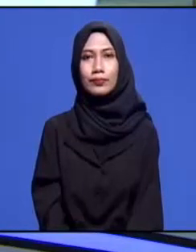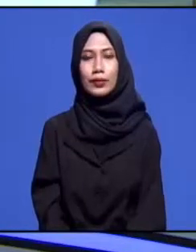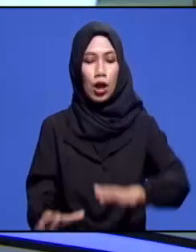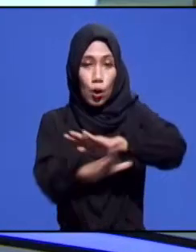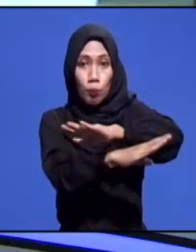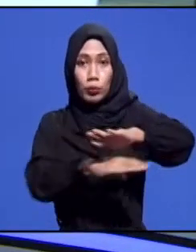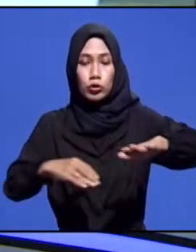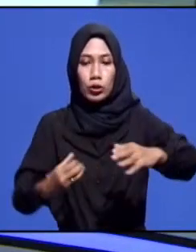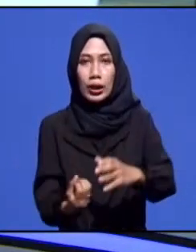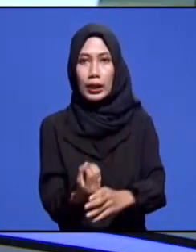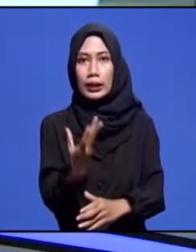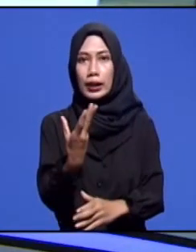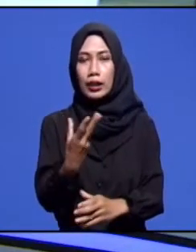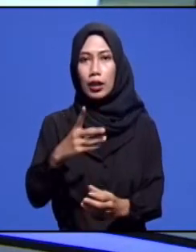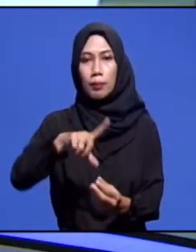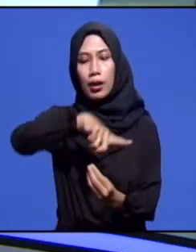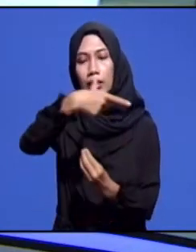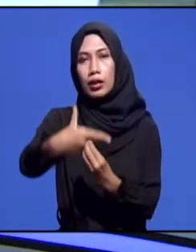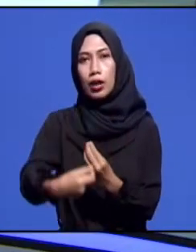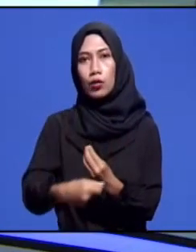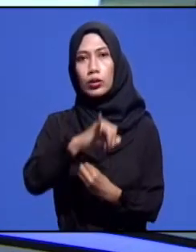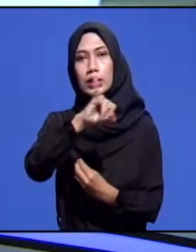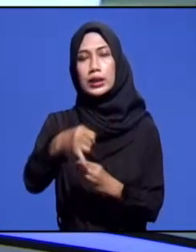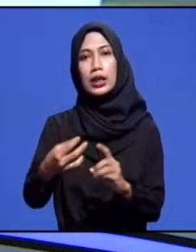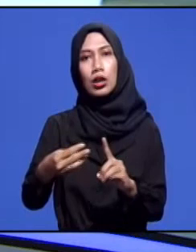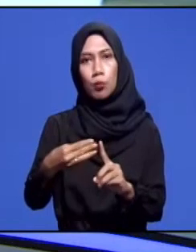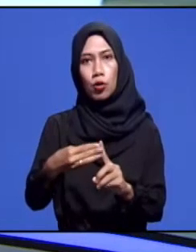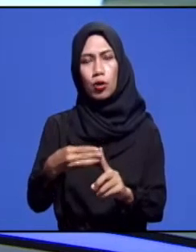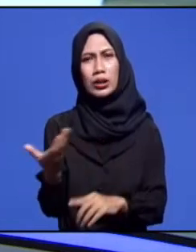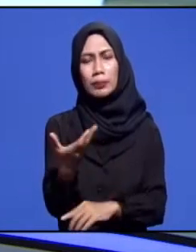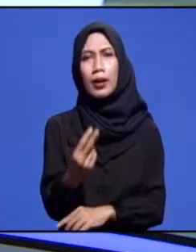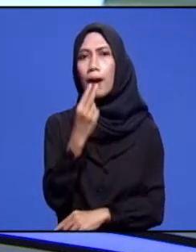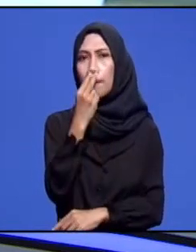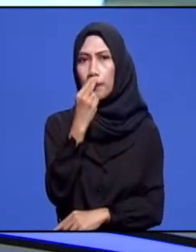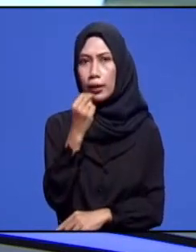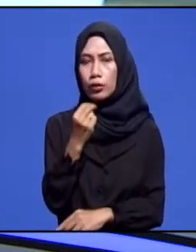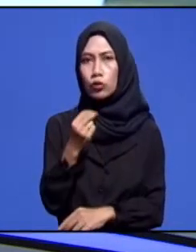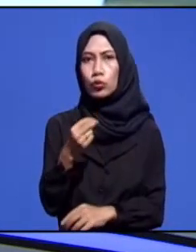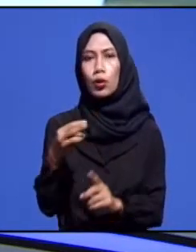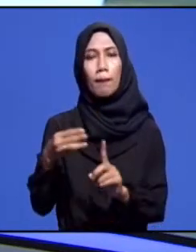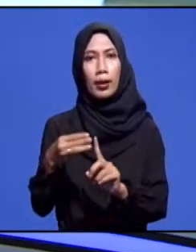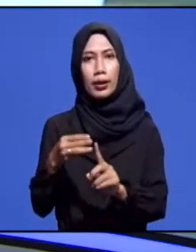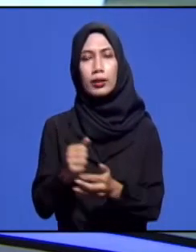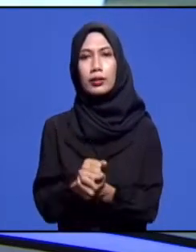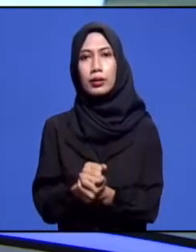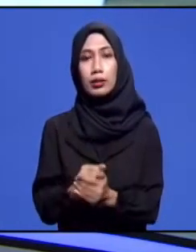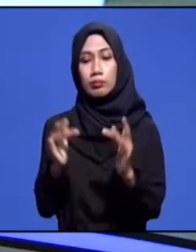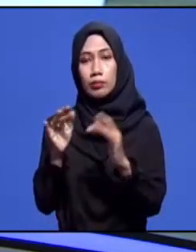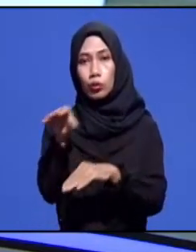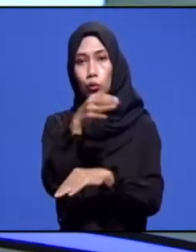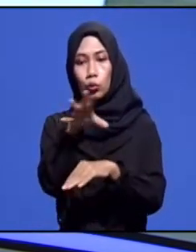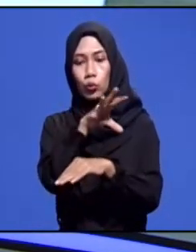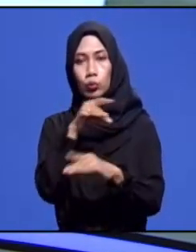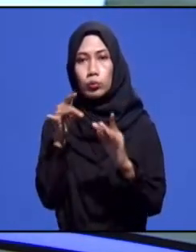Pencurian tanaman hias janda bolong terjadi di Batu Jajar, Kabupaten Bandung Barat. Terekam kamera CCTV dan viral di media